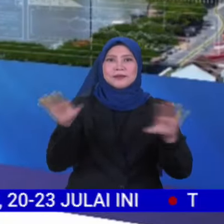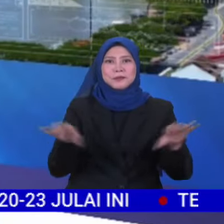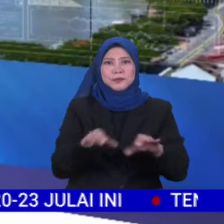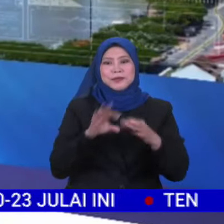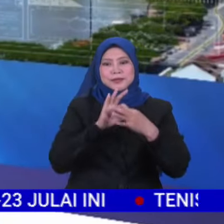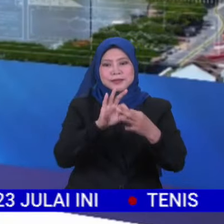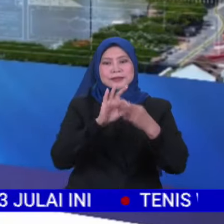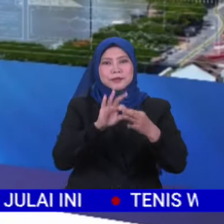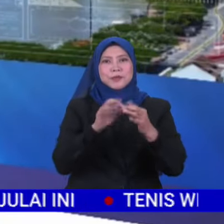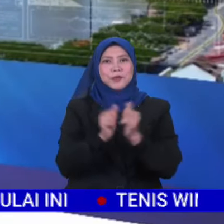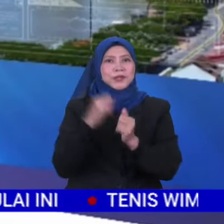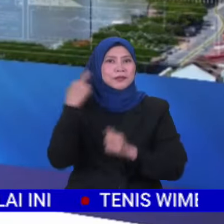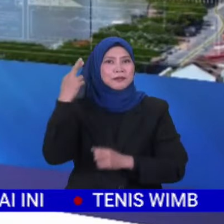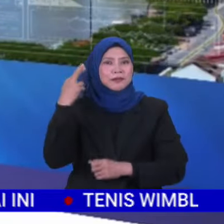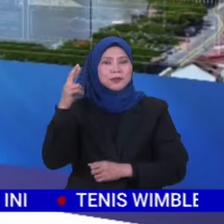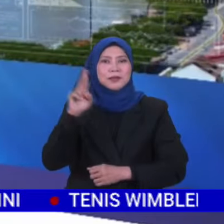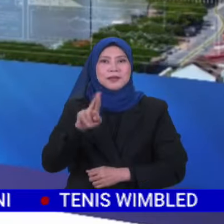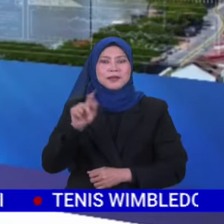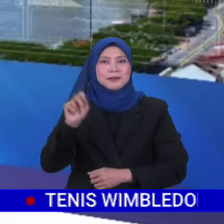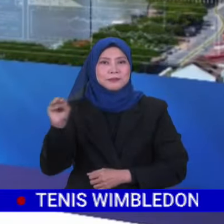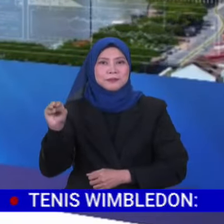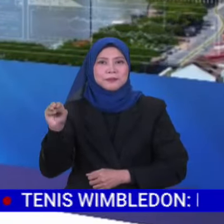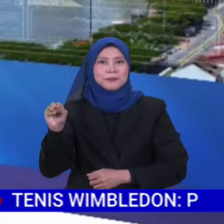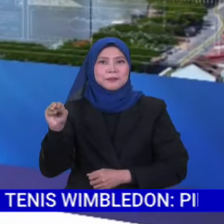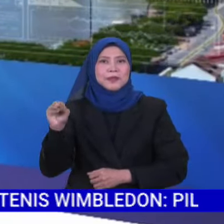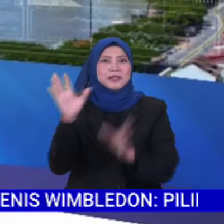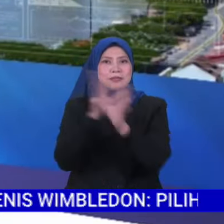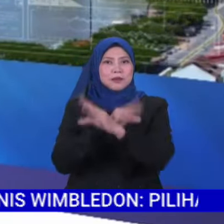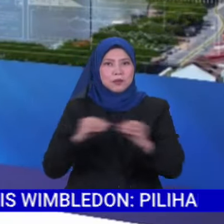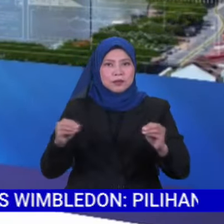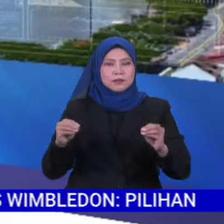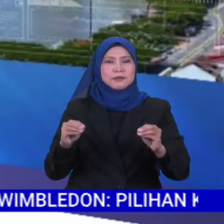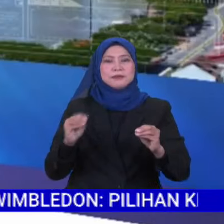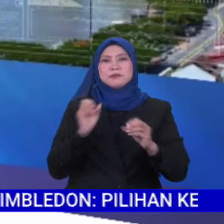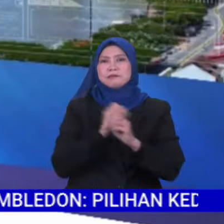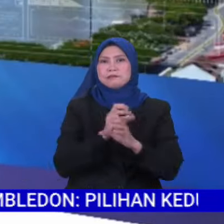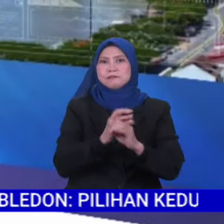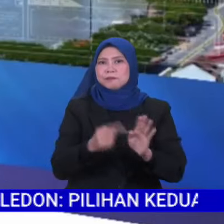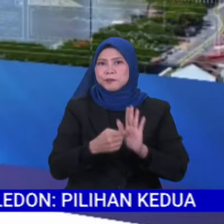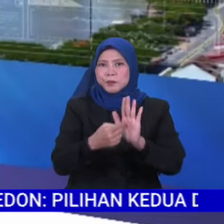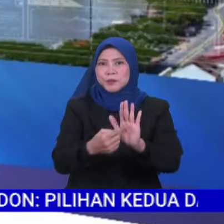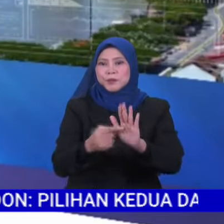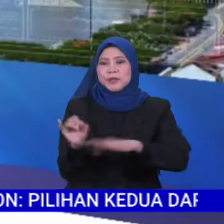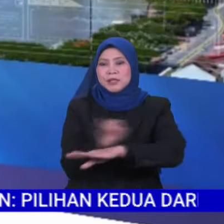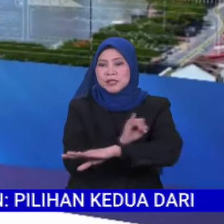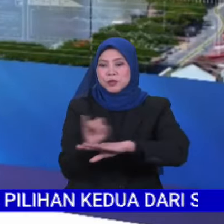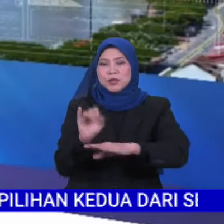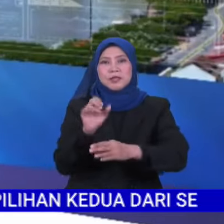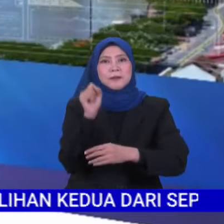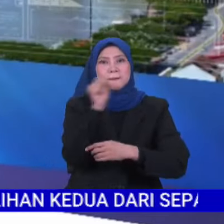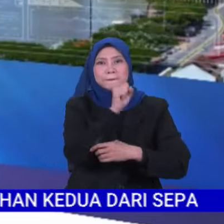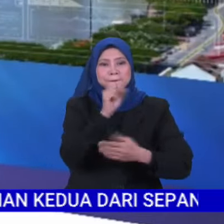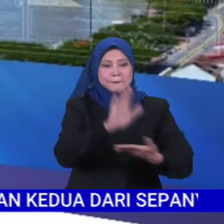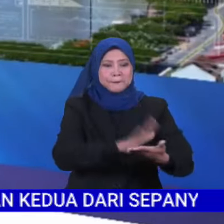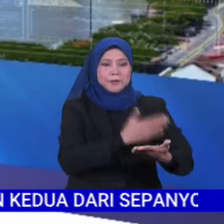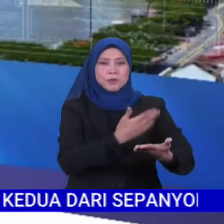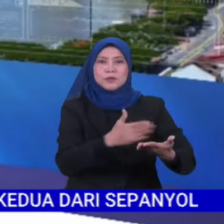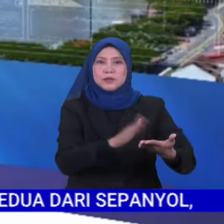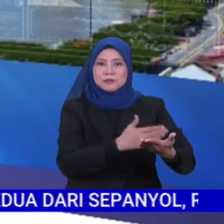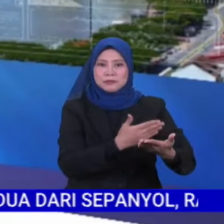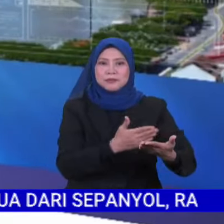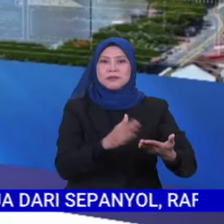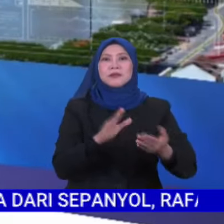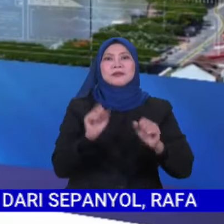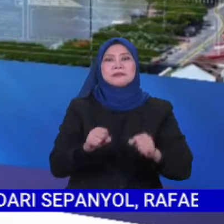dengan kerjasama radio televisyen Malaysia ltm syahwat dalam usaha mengetengahkan industri musik Sape selain